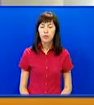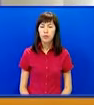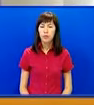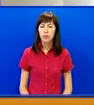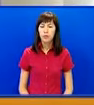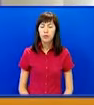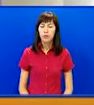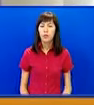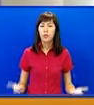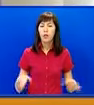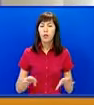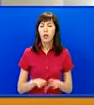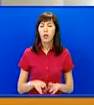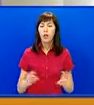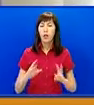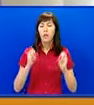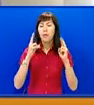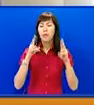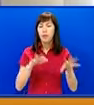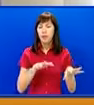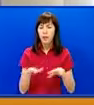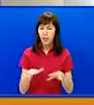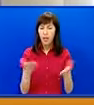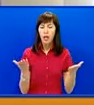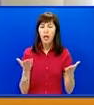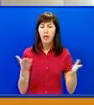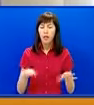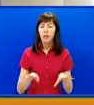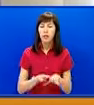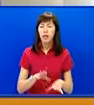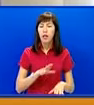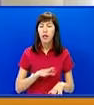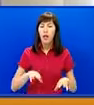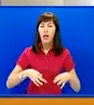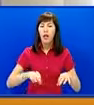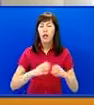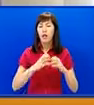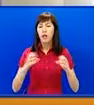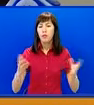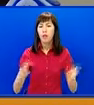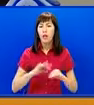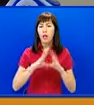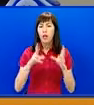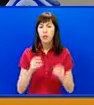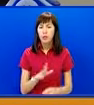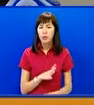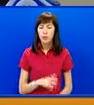На каком уровне мера пожарной безопасности, а также каков показатель перевозимых транспортом учащихся?